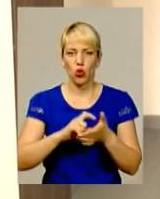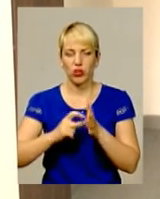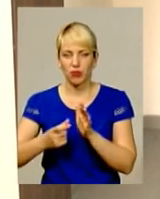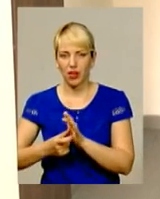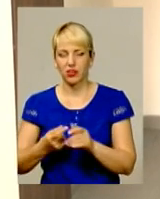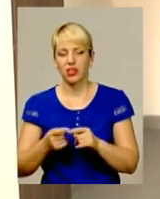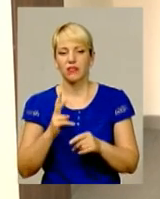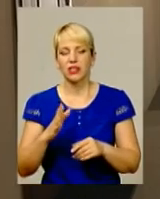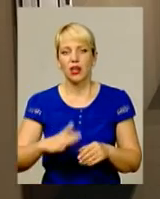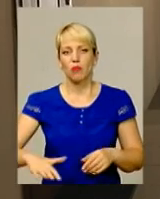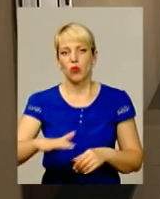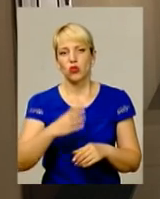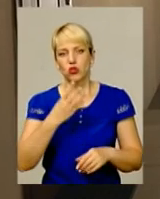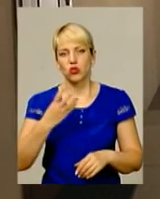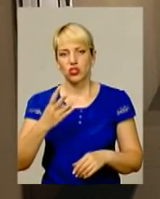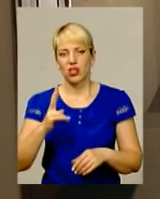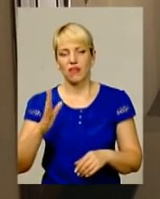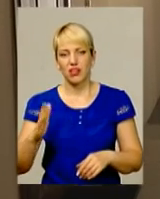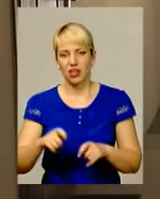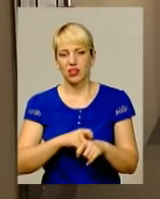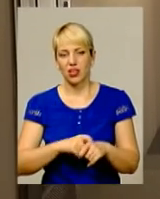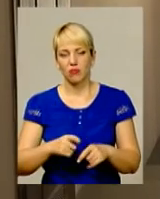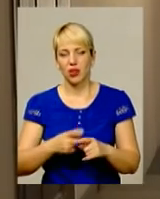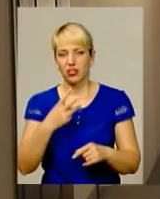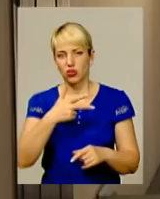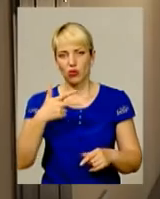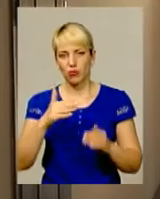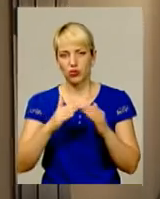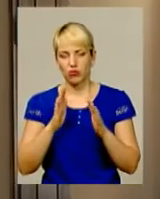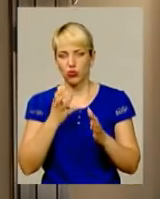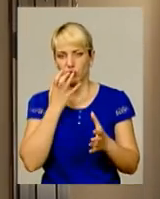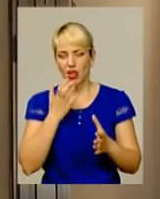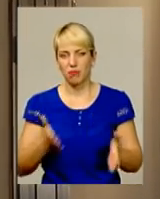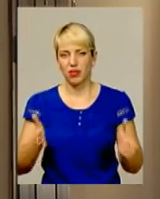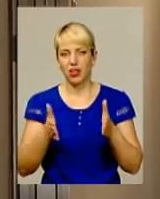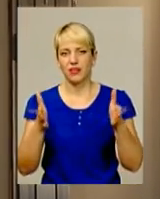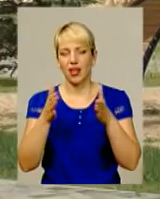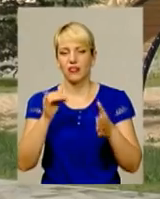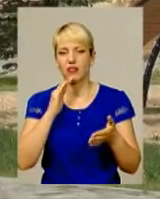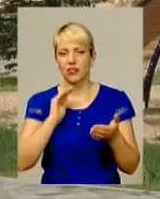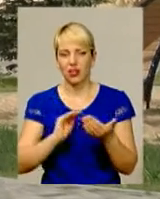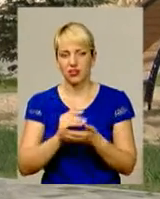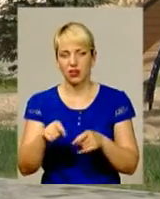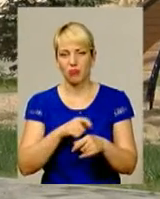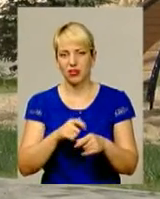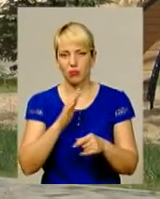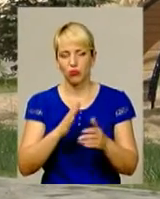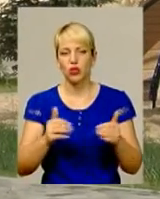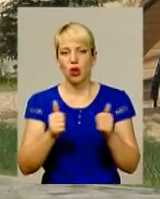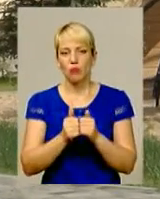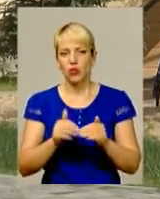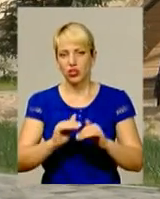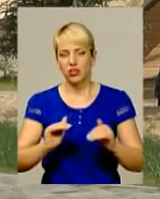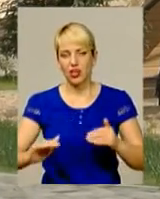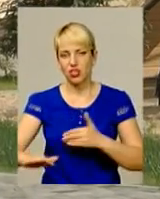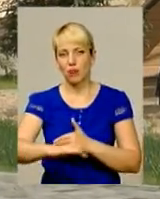матиме площу 44 квадрати. Триповерхова будівля буде утеплена і оздоблена якісними матеріалами. Поруч облаштований дитячий